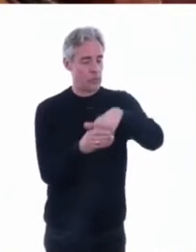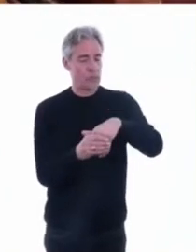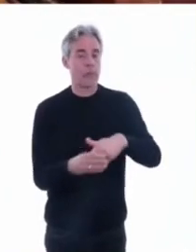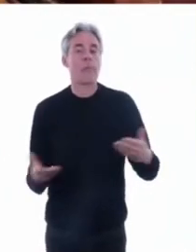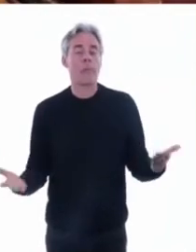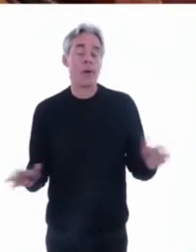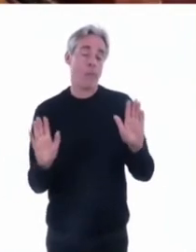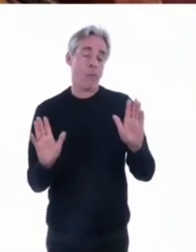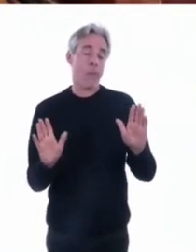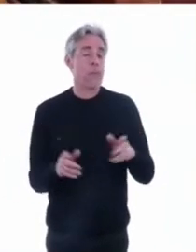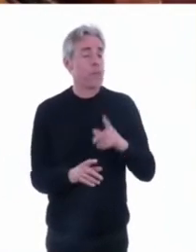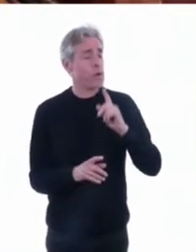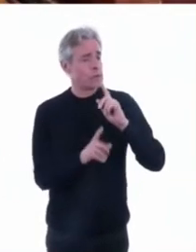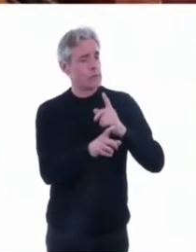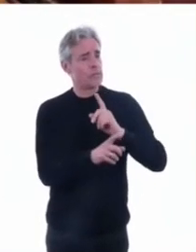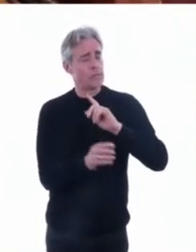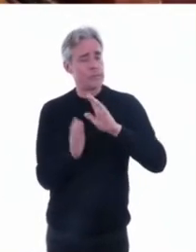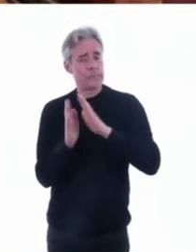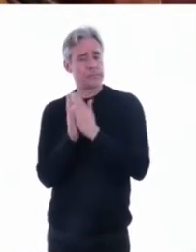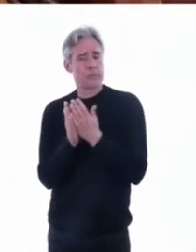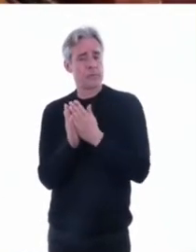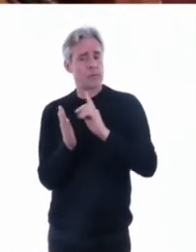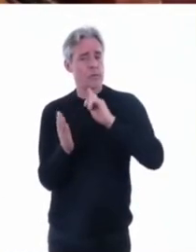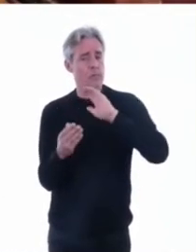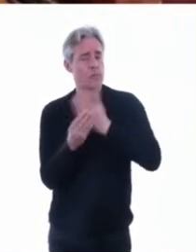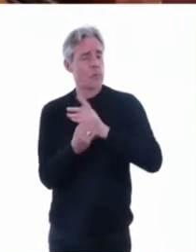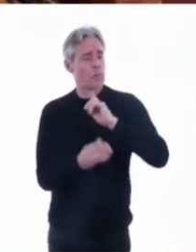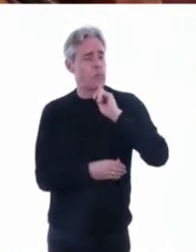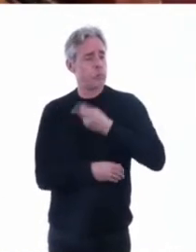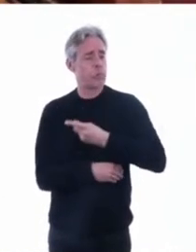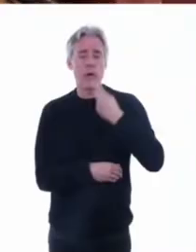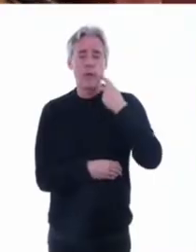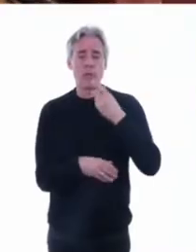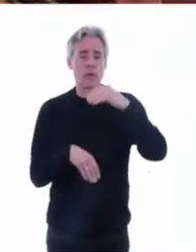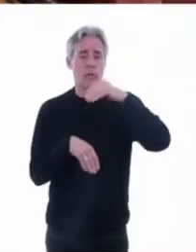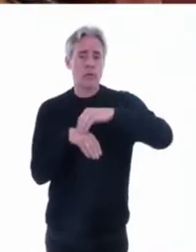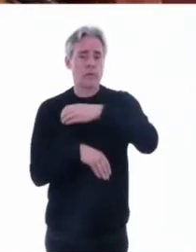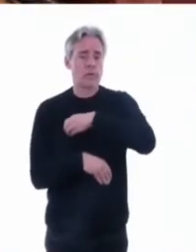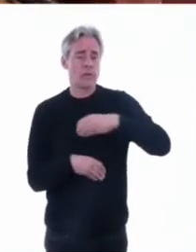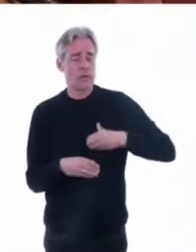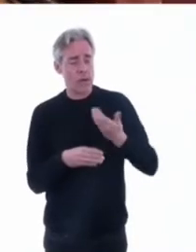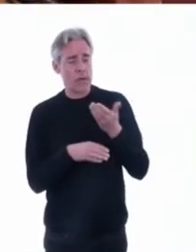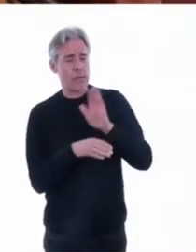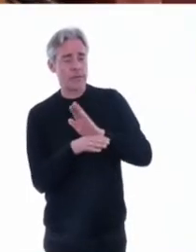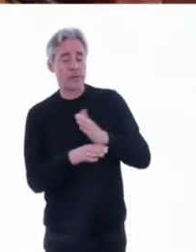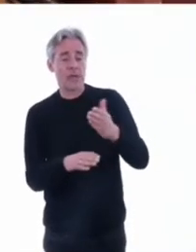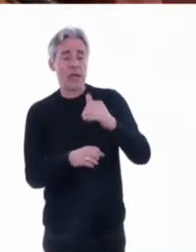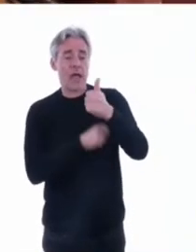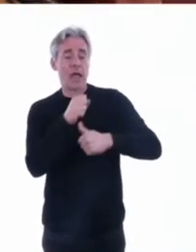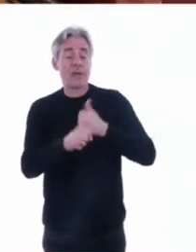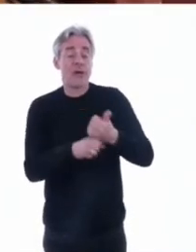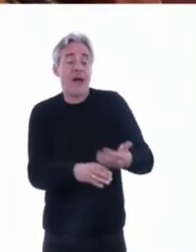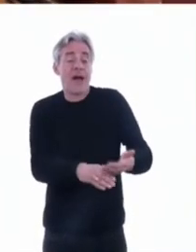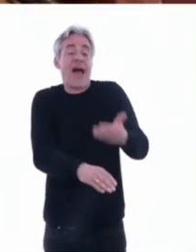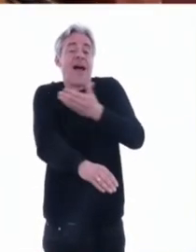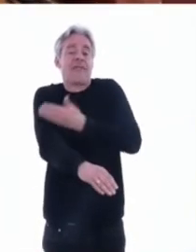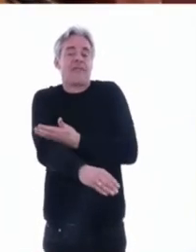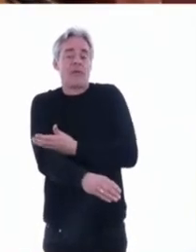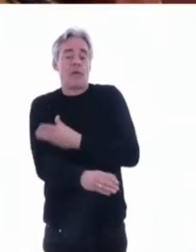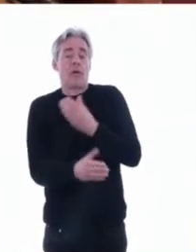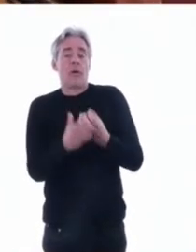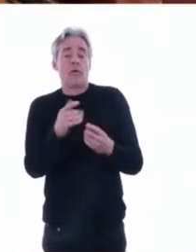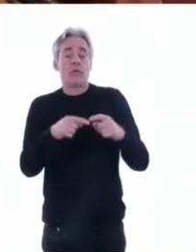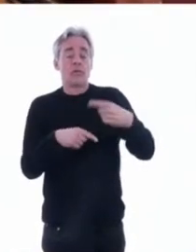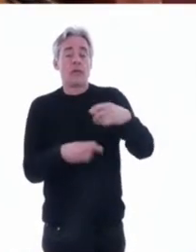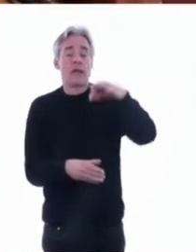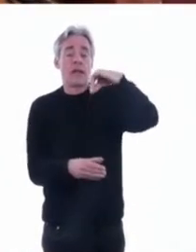Alors, vous avez commandé cet ouvrage pour présenter hors du Conseil, et 1 an avant la fin du mandat, votre projet urbain, et